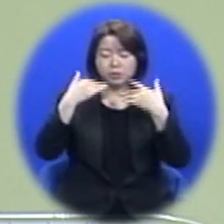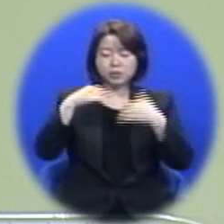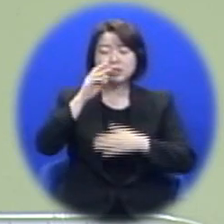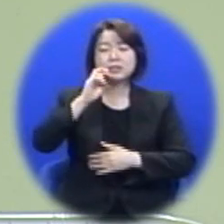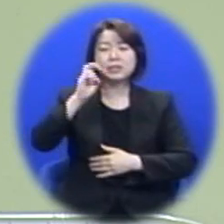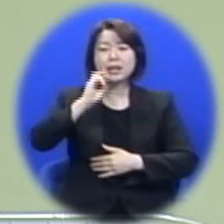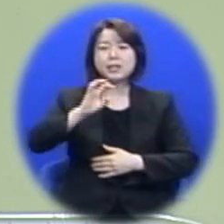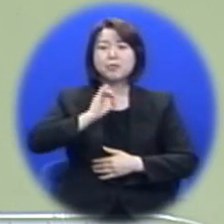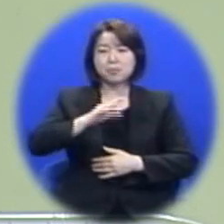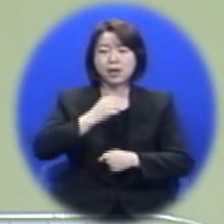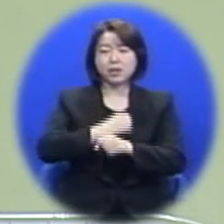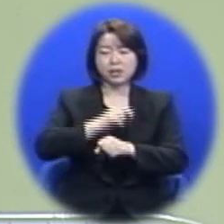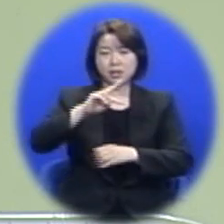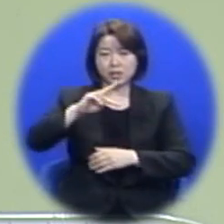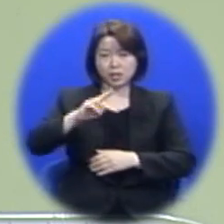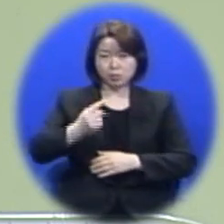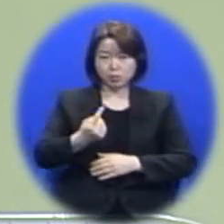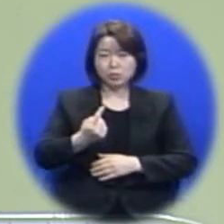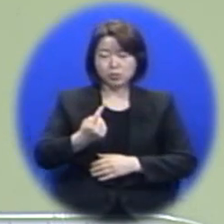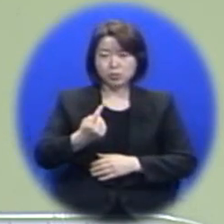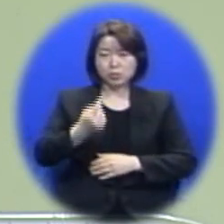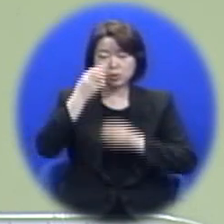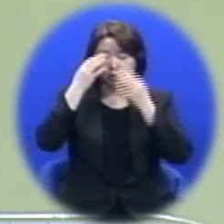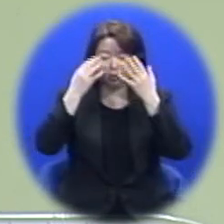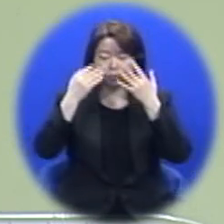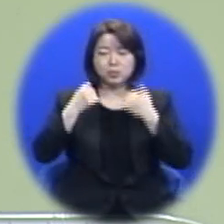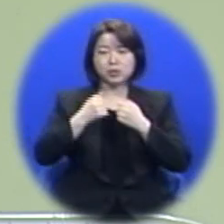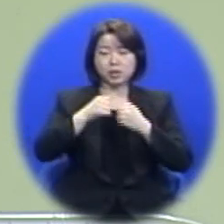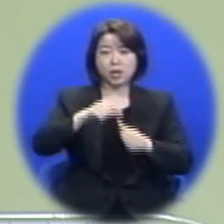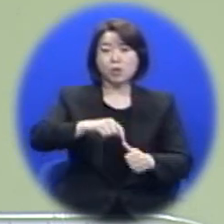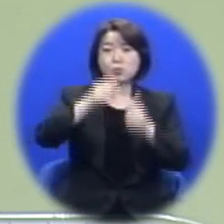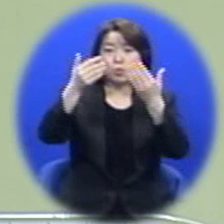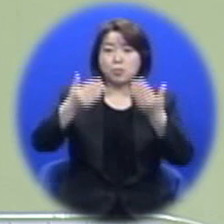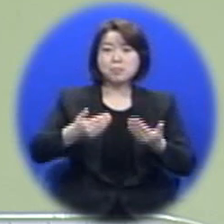납니다 그게 구원받은 성도의 증거입니다